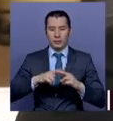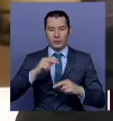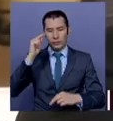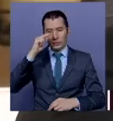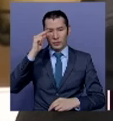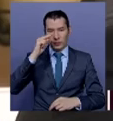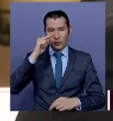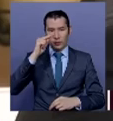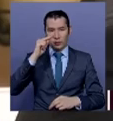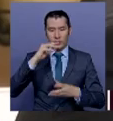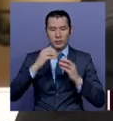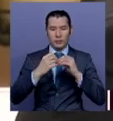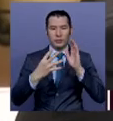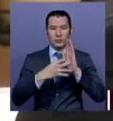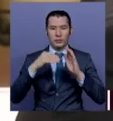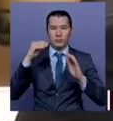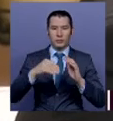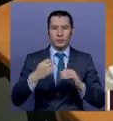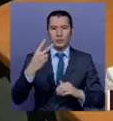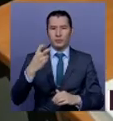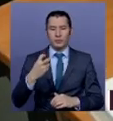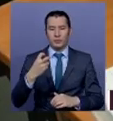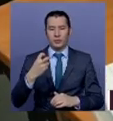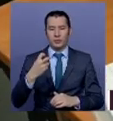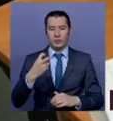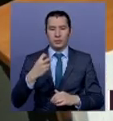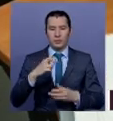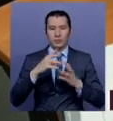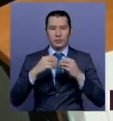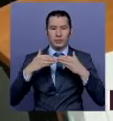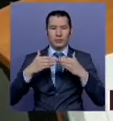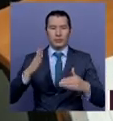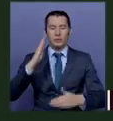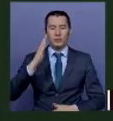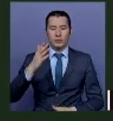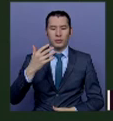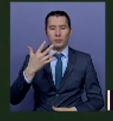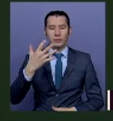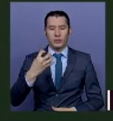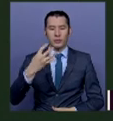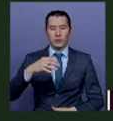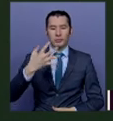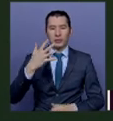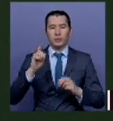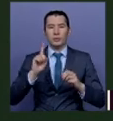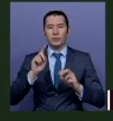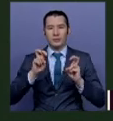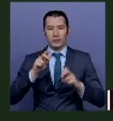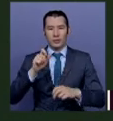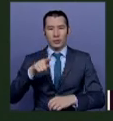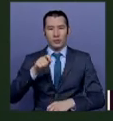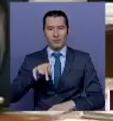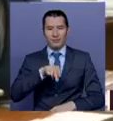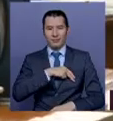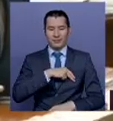Алматыда 9299 түлек мектеп бітіреді. Олардың 545-і алтын белгі үміткері. Сондай-ақ брифинг барысында